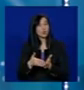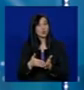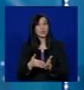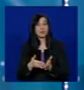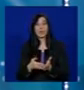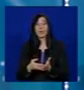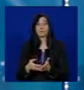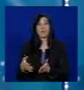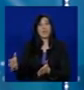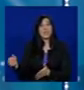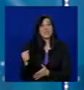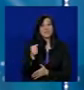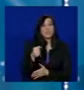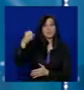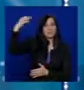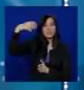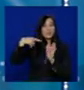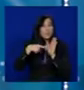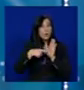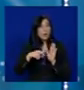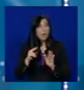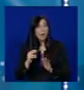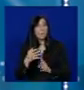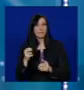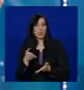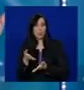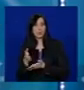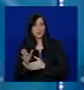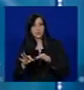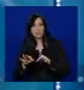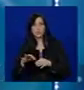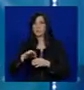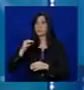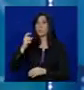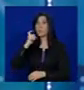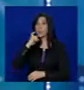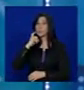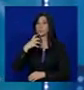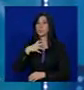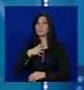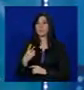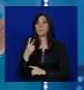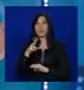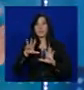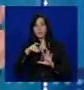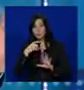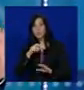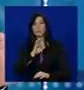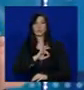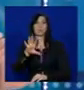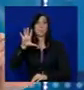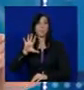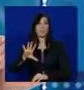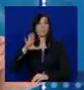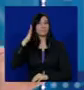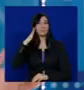светло и показваме как без да ходиш на избори, избираш Бойко Борисов и ГЕРБ 2009 година и получаваш петима